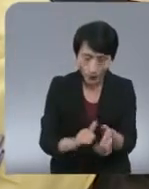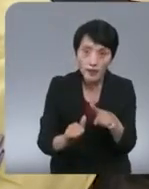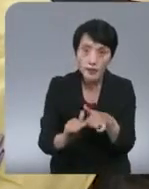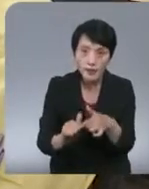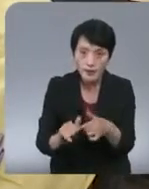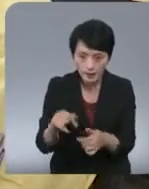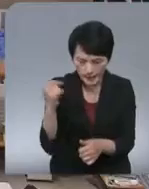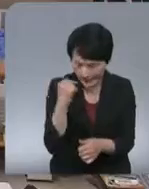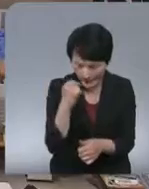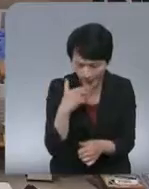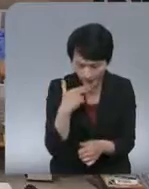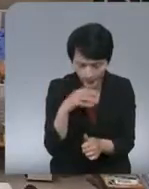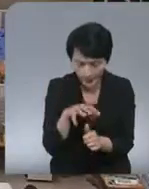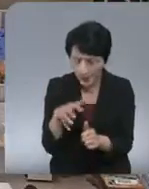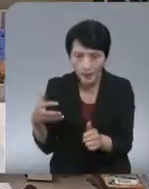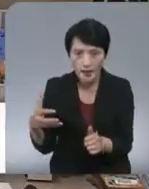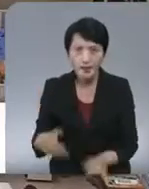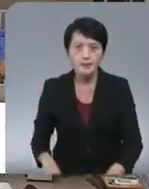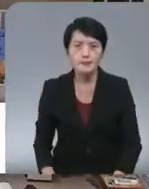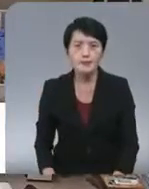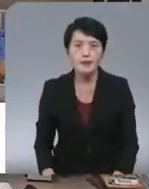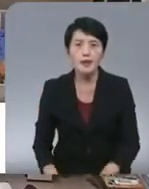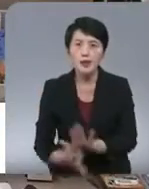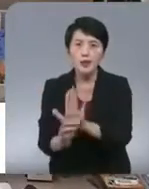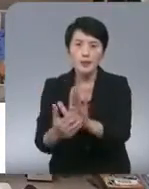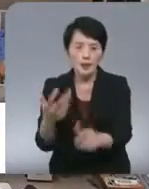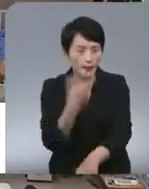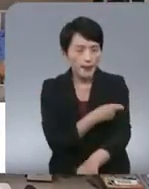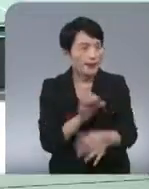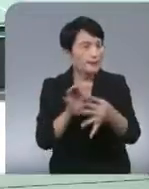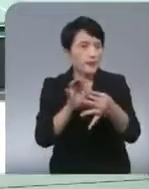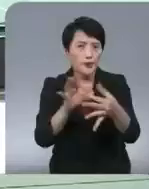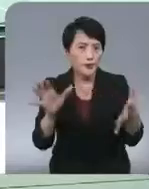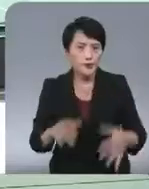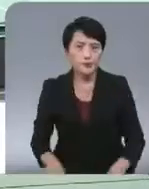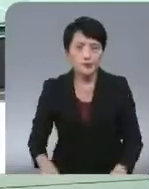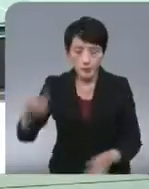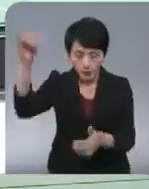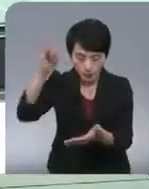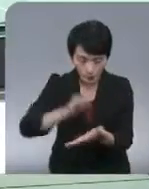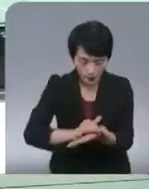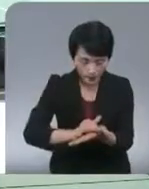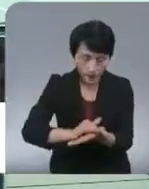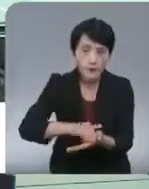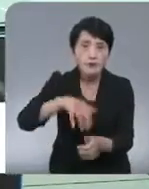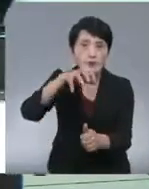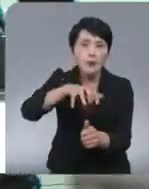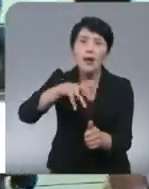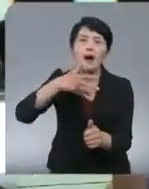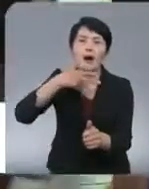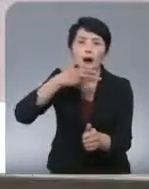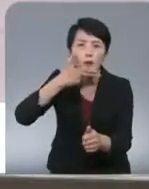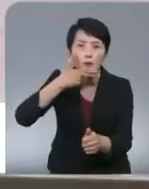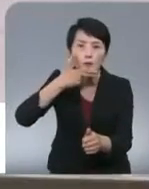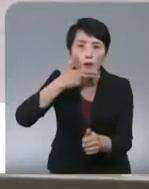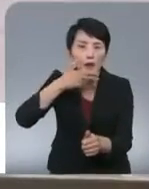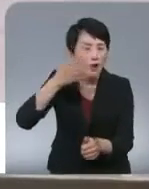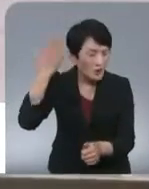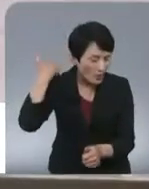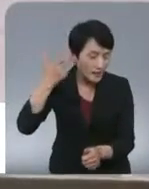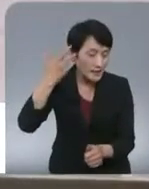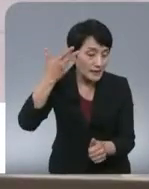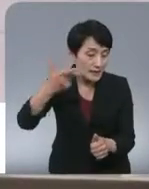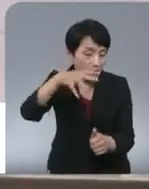诊病例，危重病例为114例，死亡者为6人。政府认为新冠防疫工作已取得进